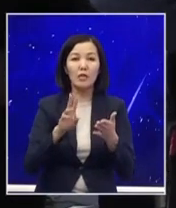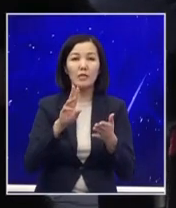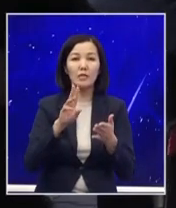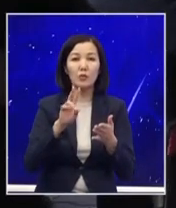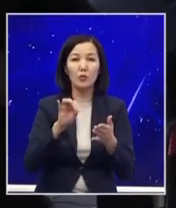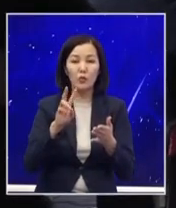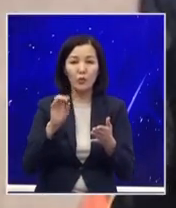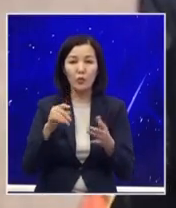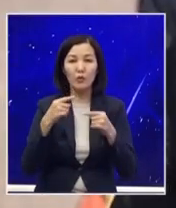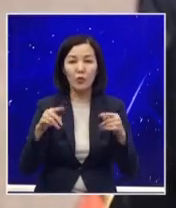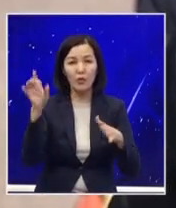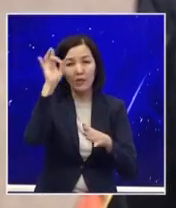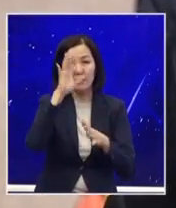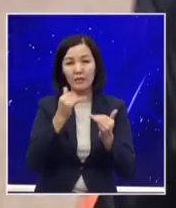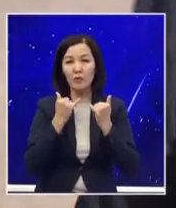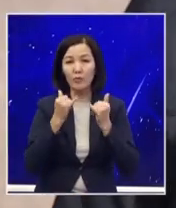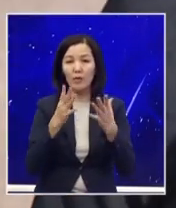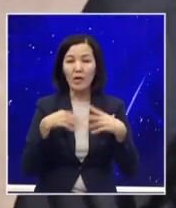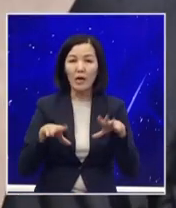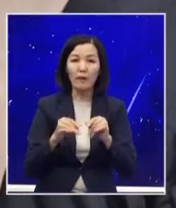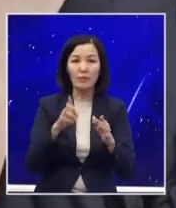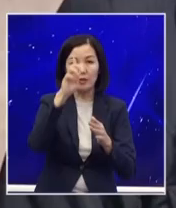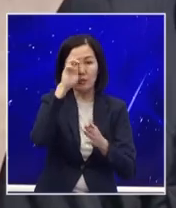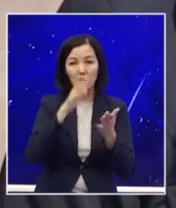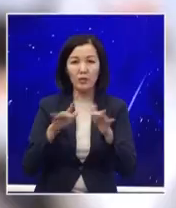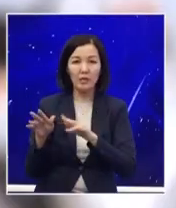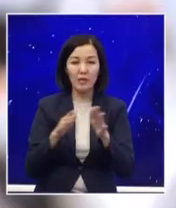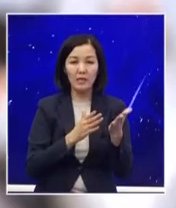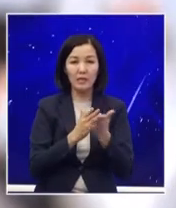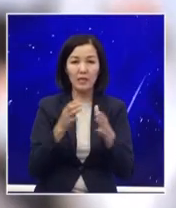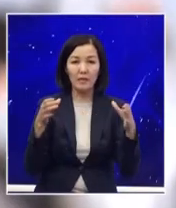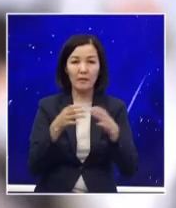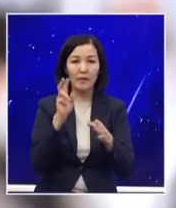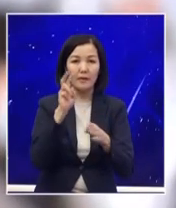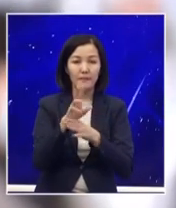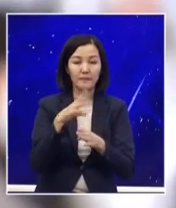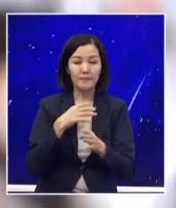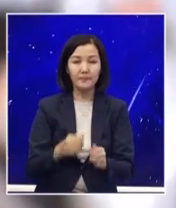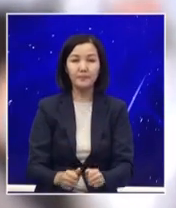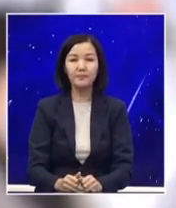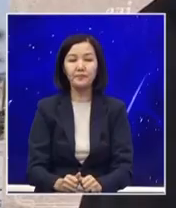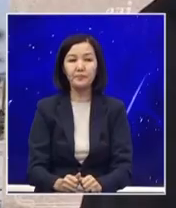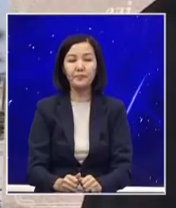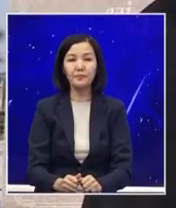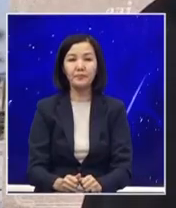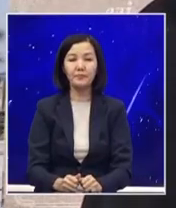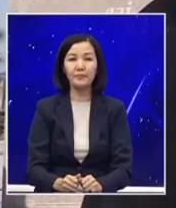и много других известных, уважаемых общественных и государственных деятелей. Осындай Бурыбай Батыр